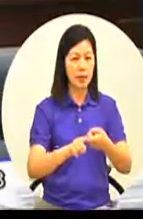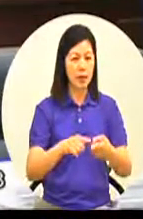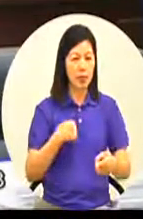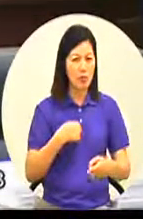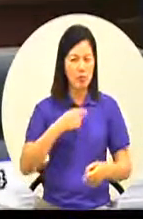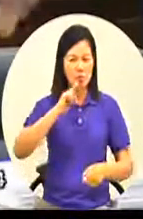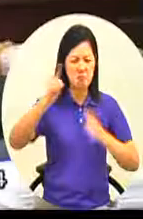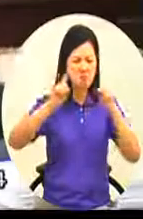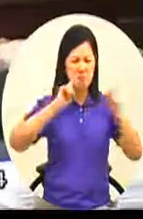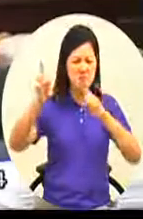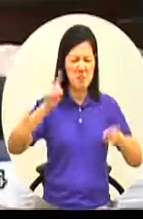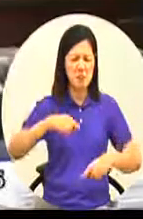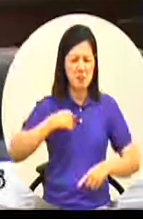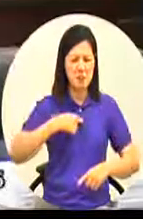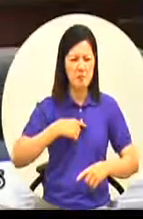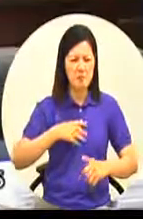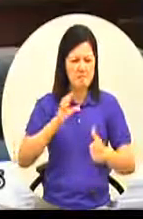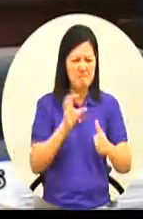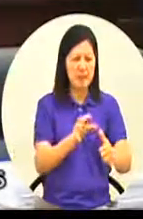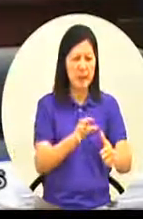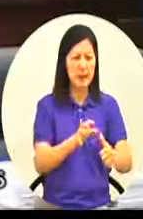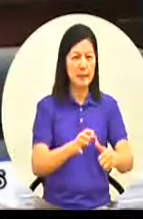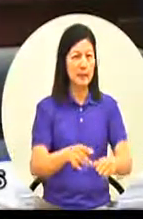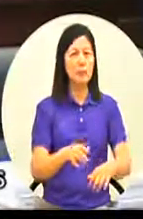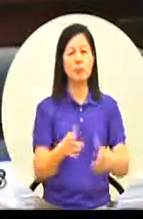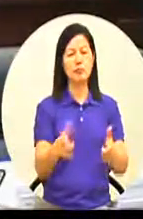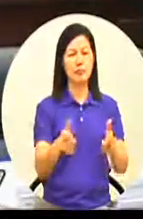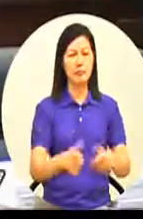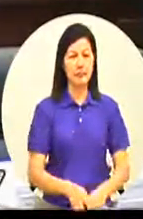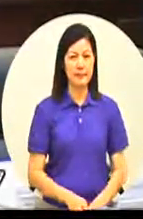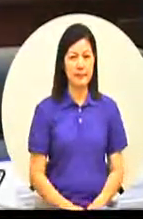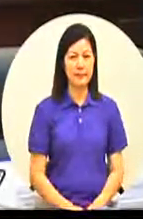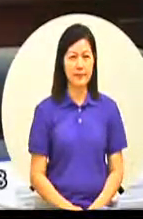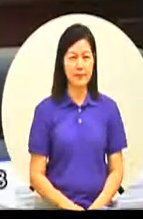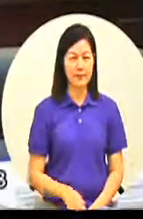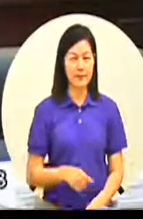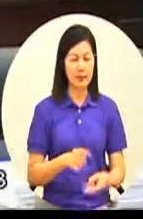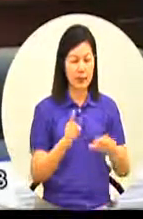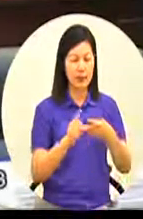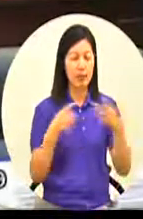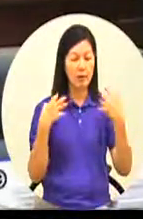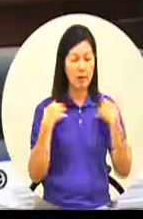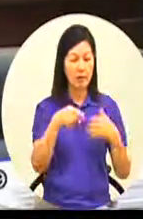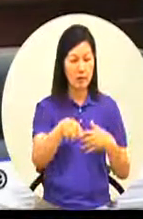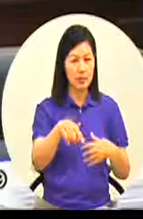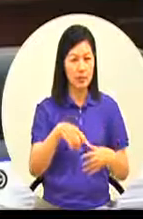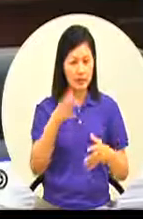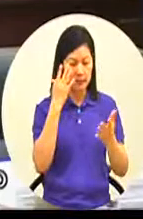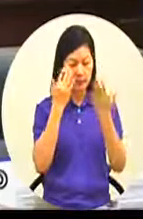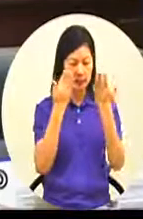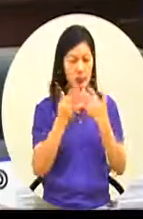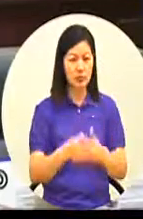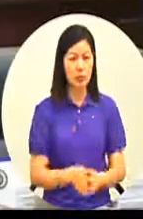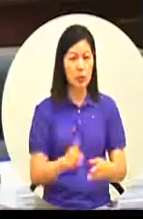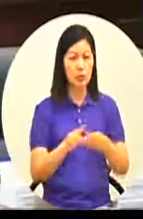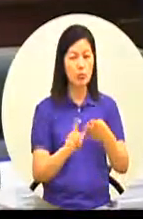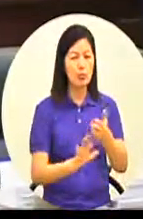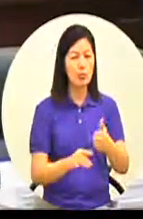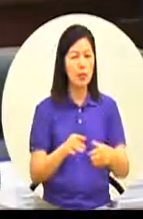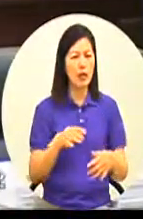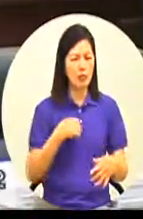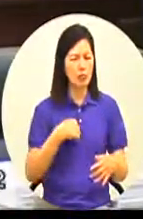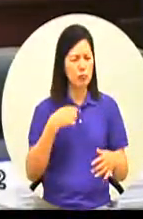举，我都没有死，慢慢。我想这个地方是，我想我们的应该是我们的主任这里啊，应该就非常的清楚。那主委，我现在是觉得是